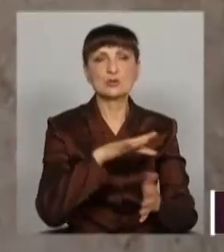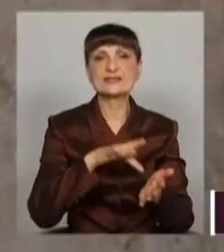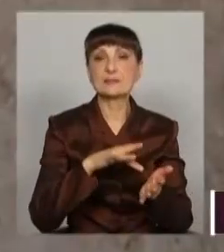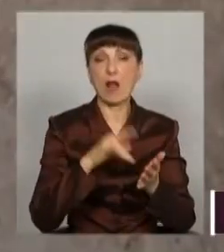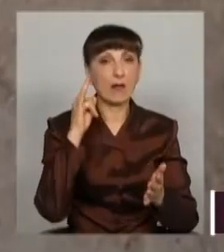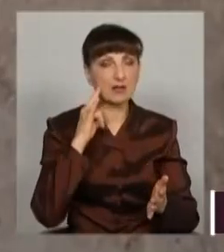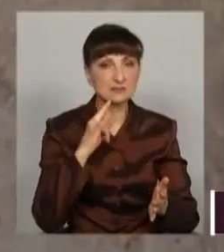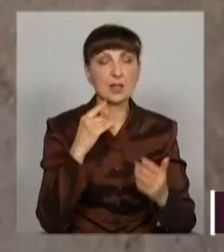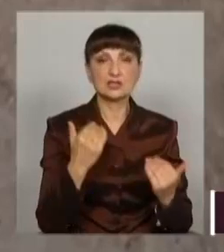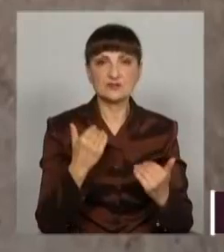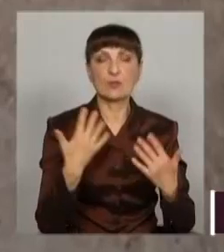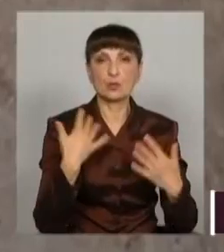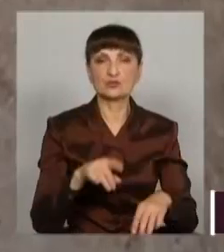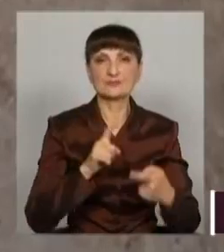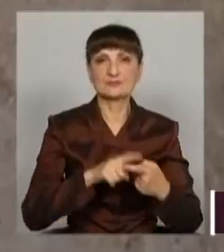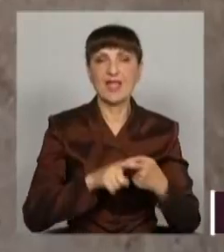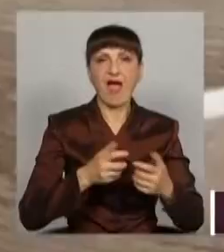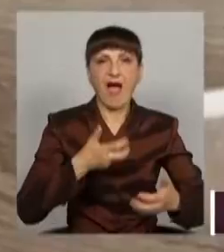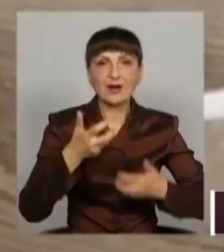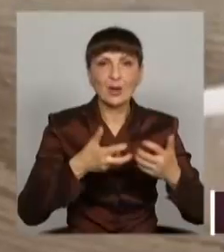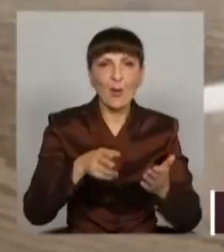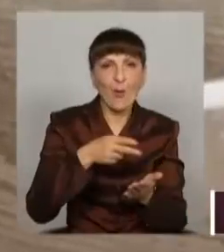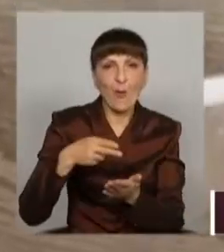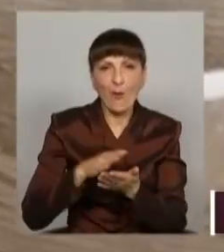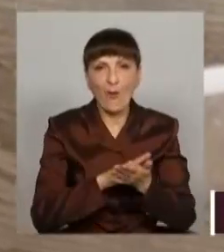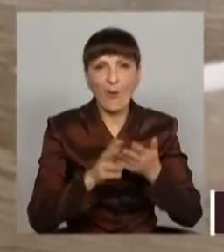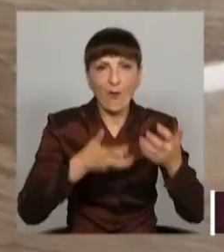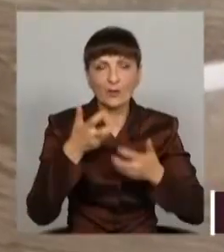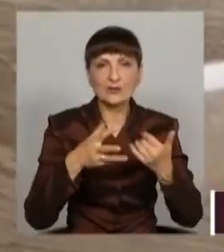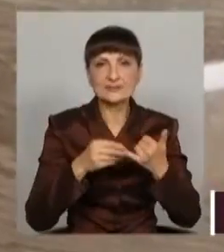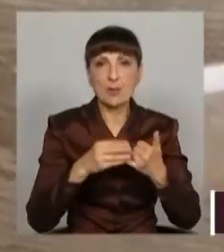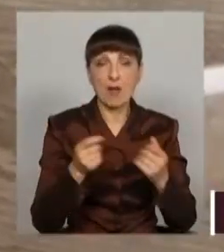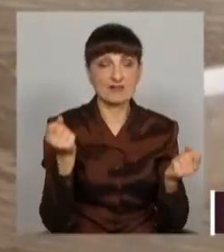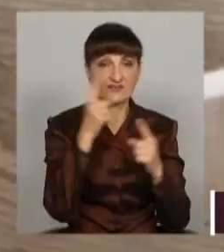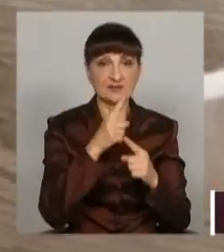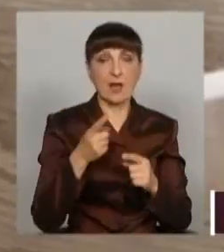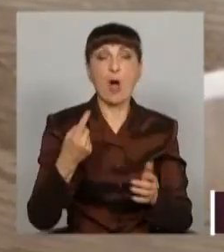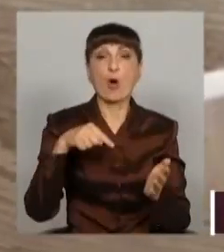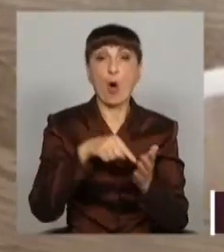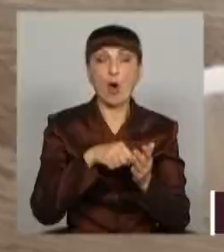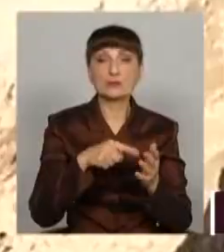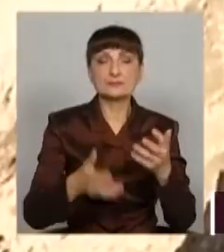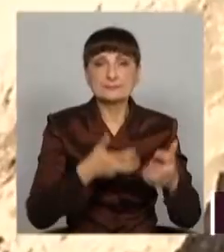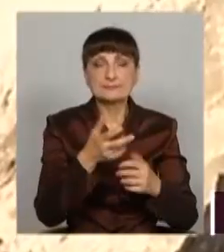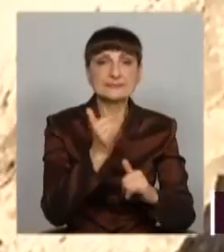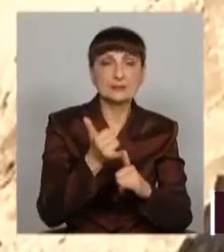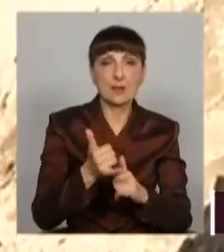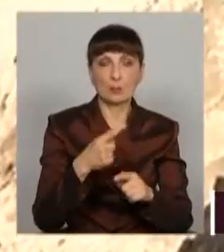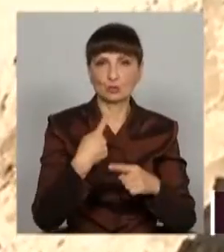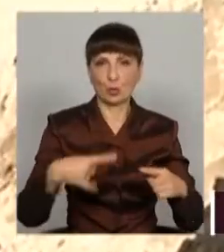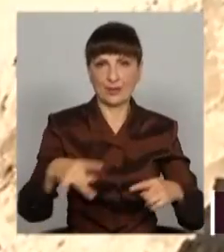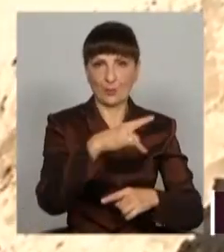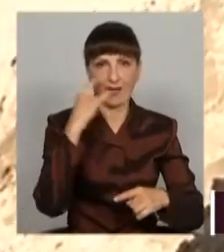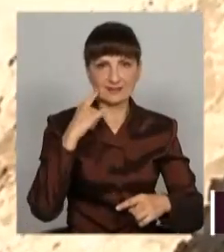казахстана то сегодня благодаря работе археологических отрядов стало известно что горное дело развивалось и в других регионах